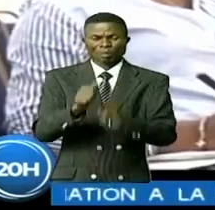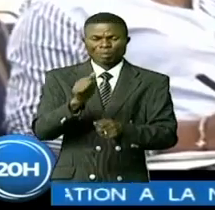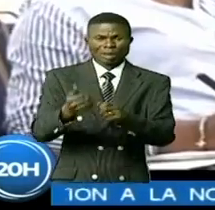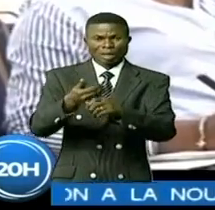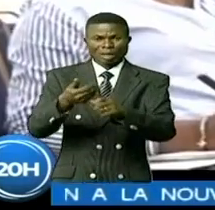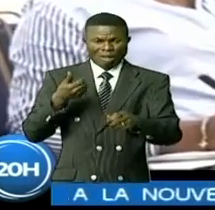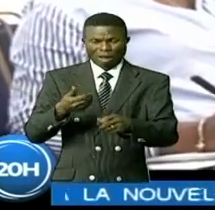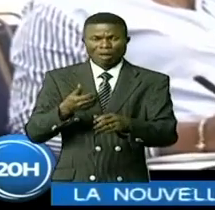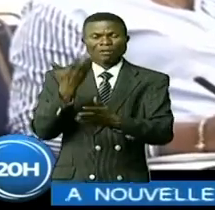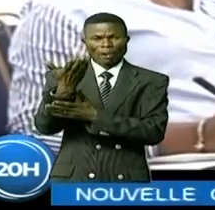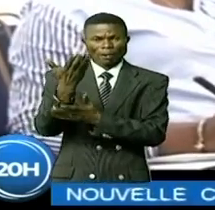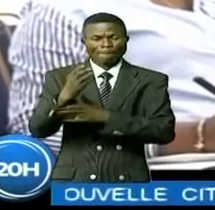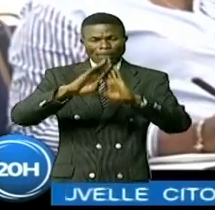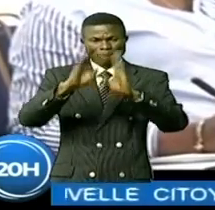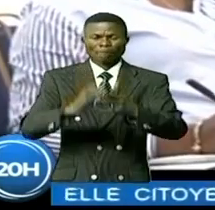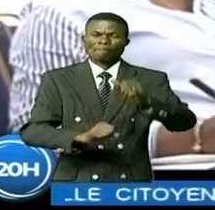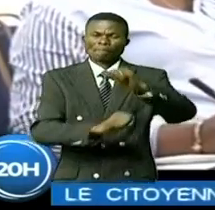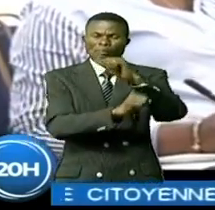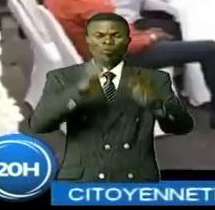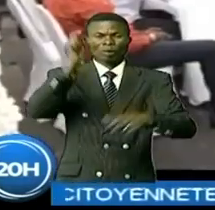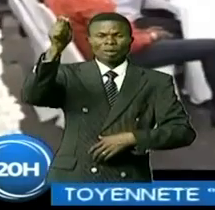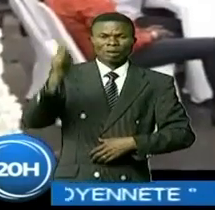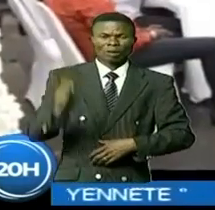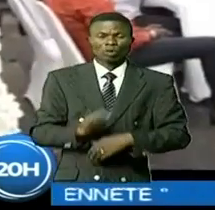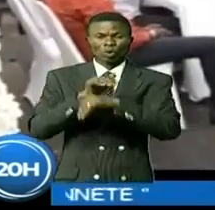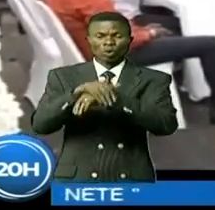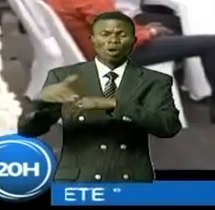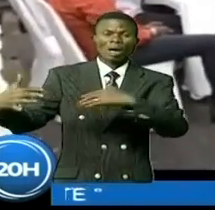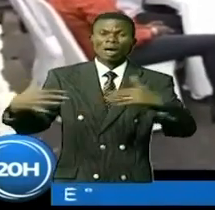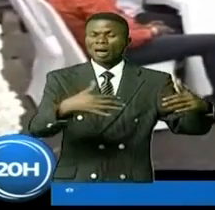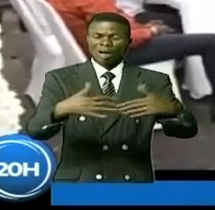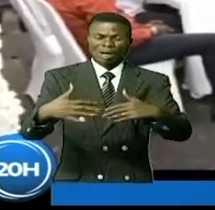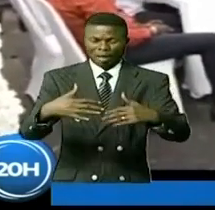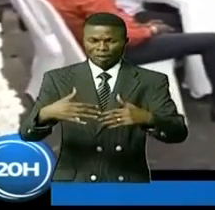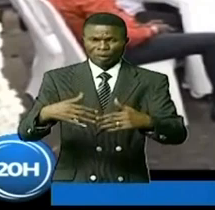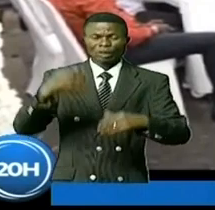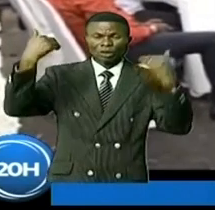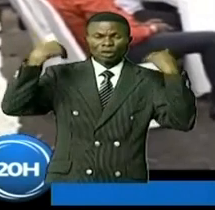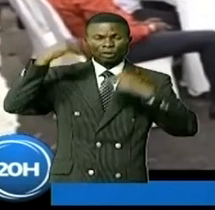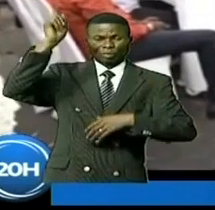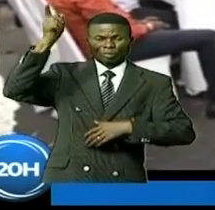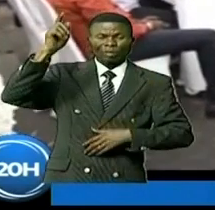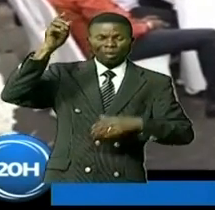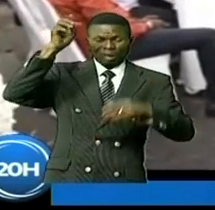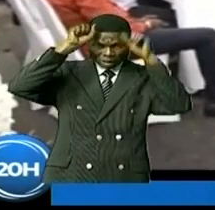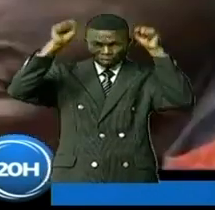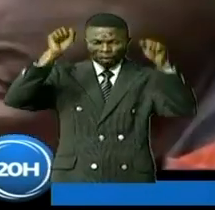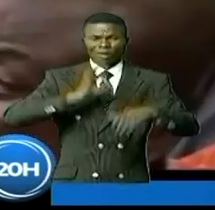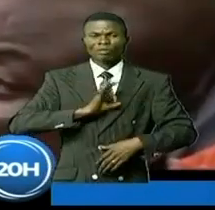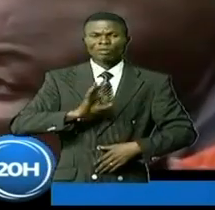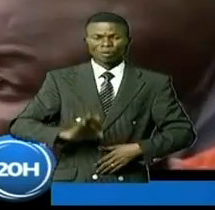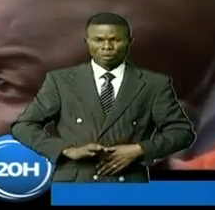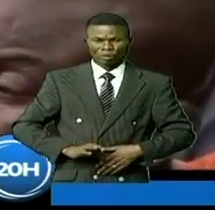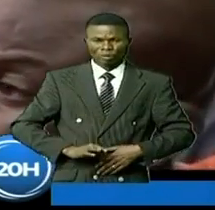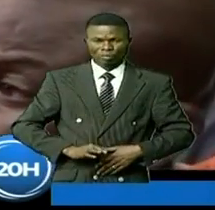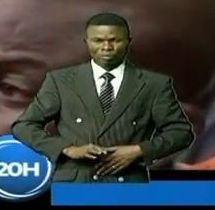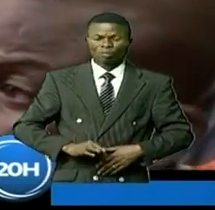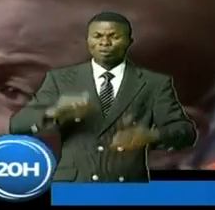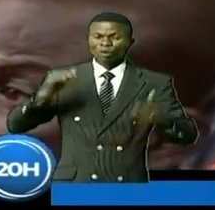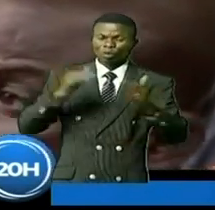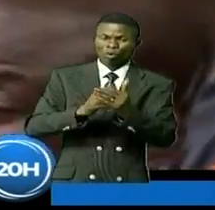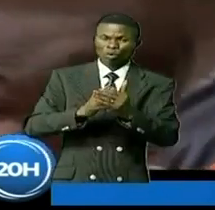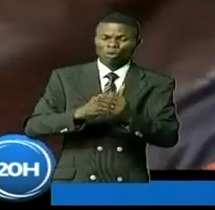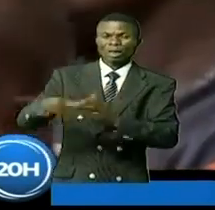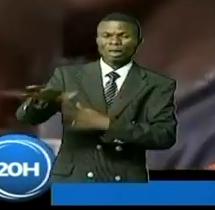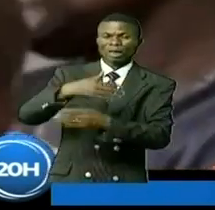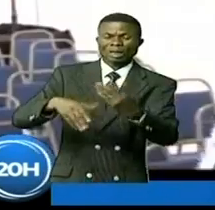les appeler à soutenir les phares d'essai engagés au front et son commandant suprême Félix-Antoine Tshisekedi contre l'invasion de